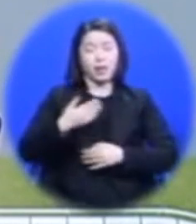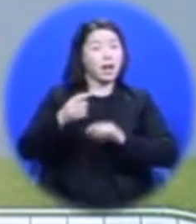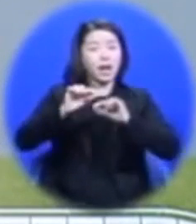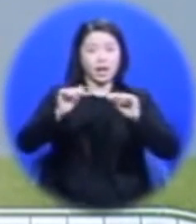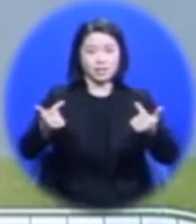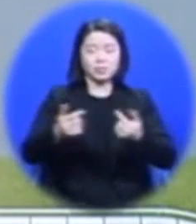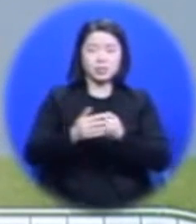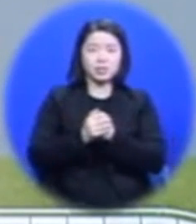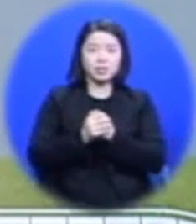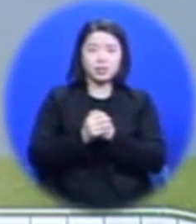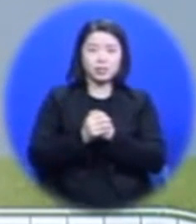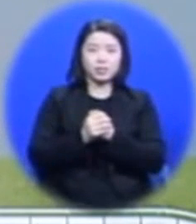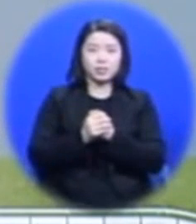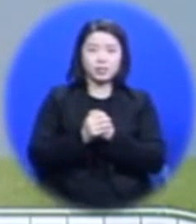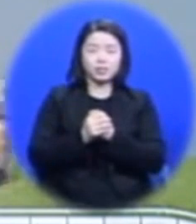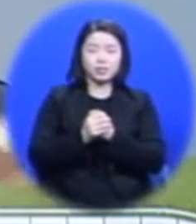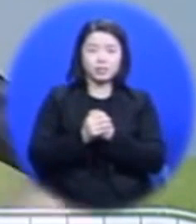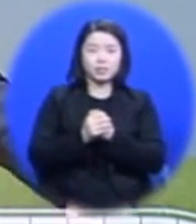아닙니다.